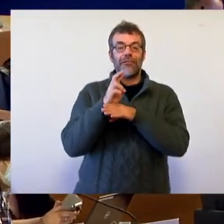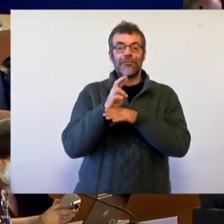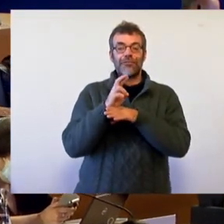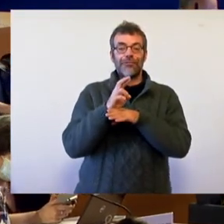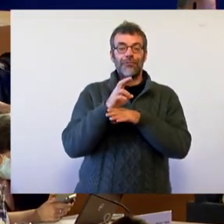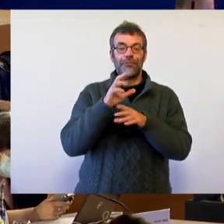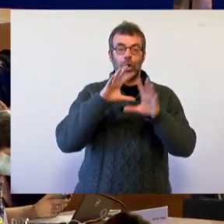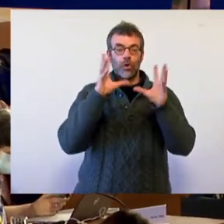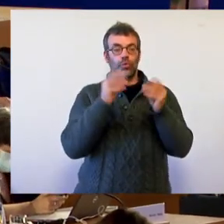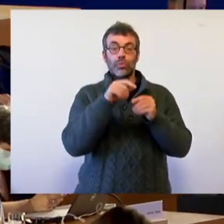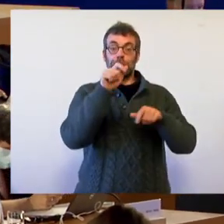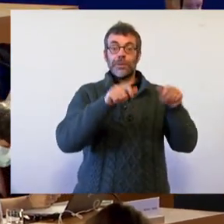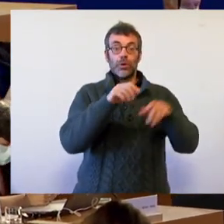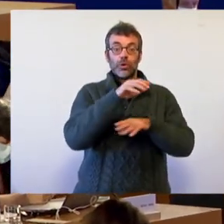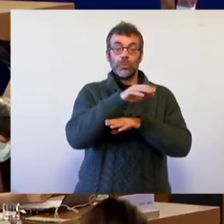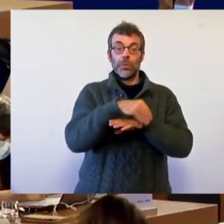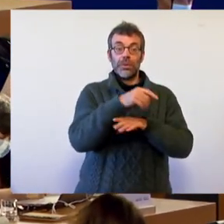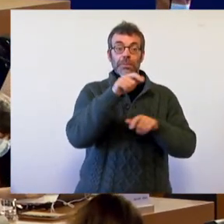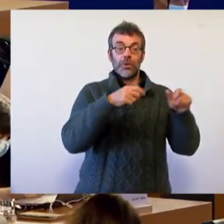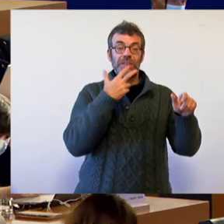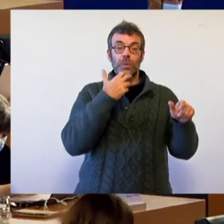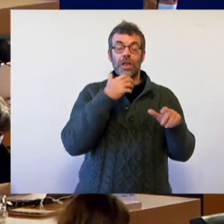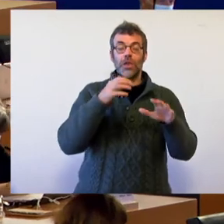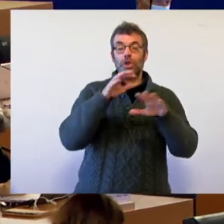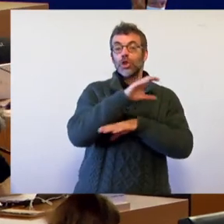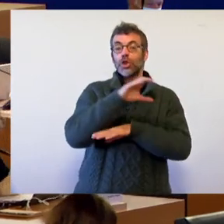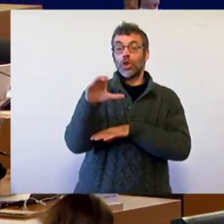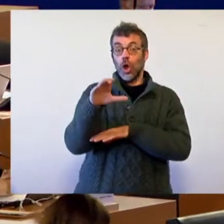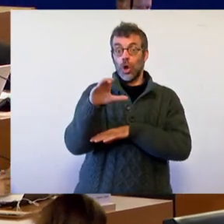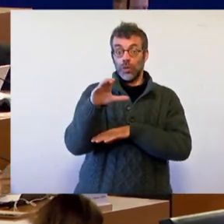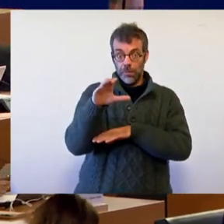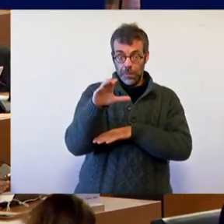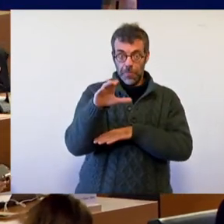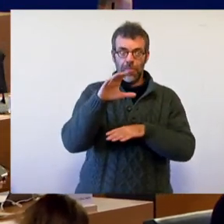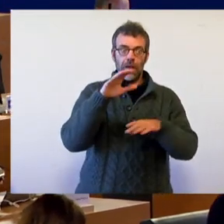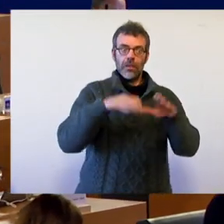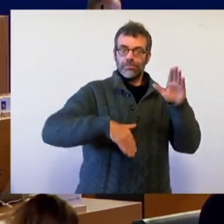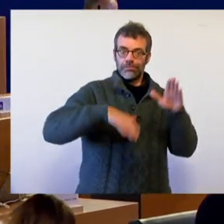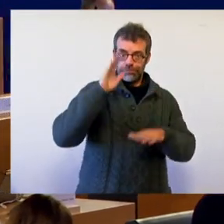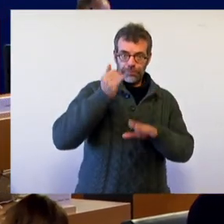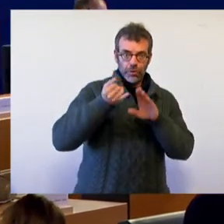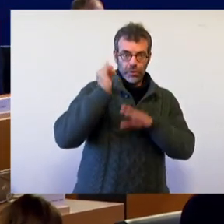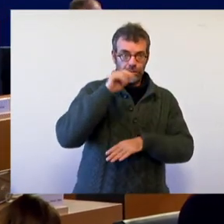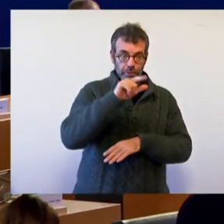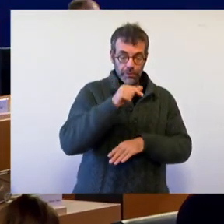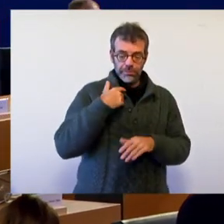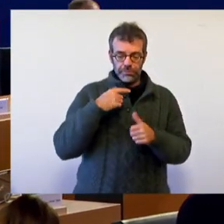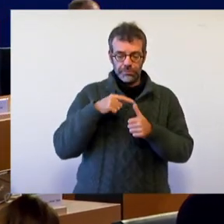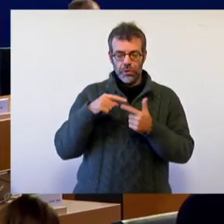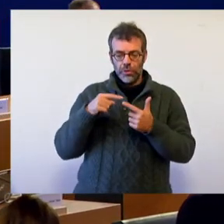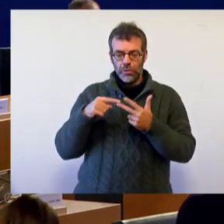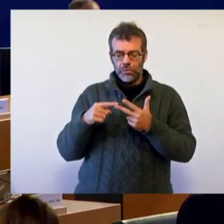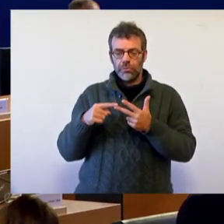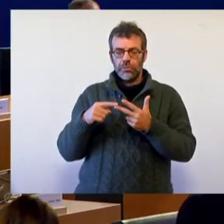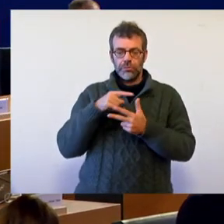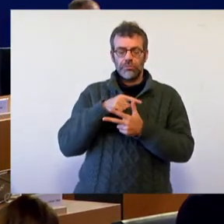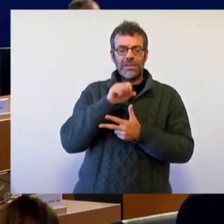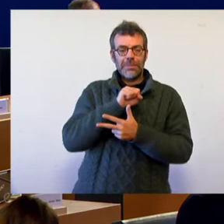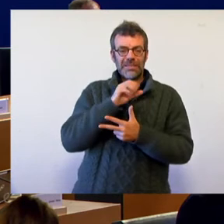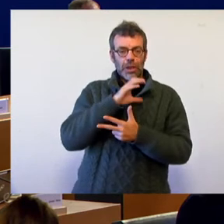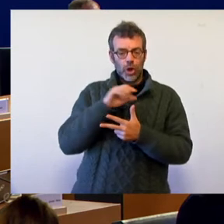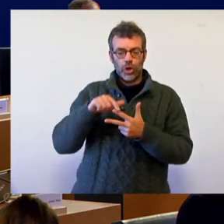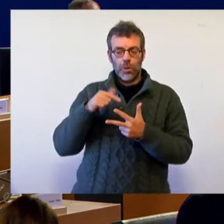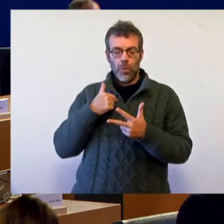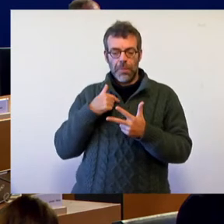répondu présent. Plus d'une centaine d'entretiens ont été menés par Sébastien Cotte, moi-même et les services de sécurité